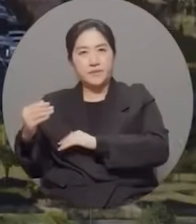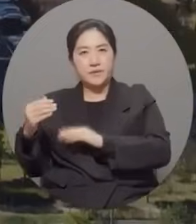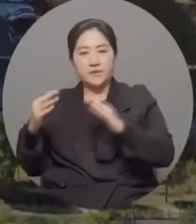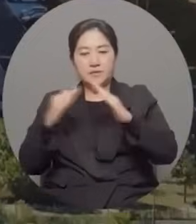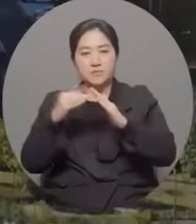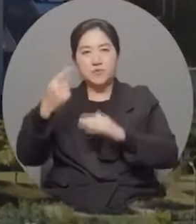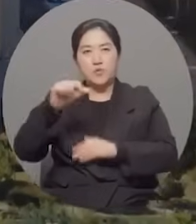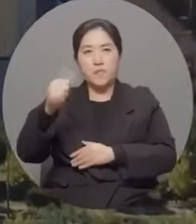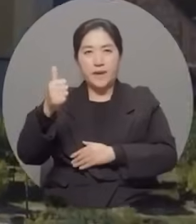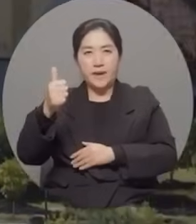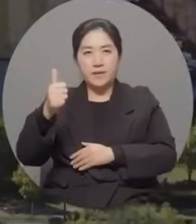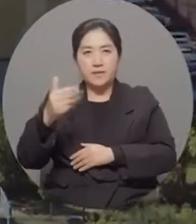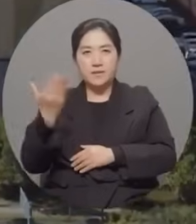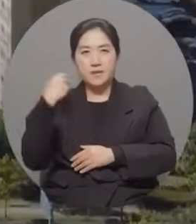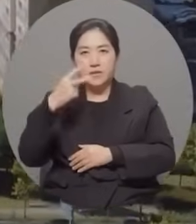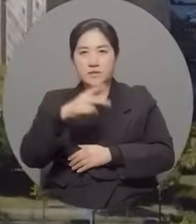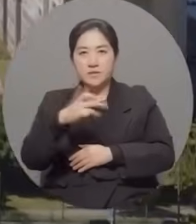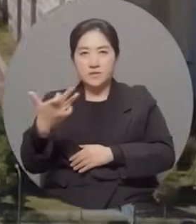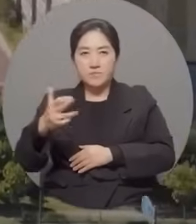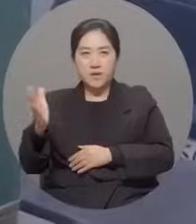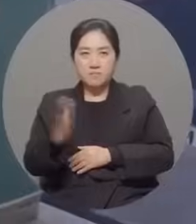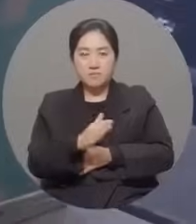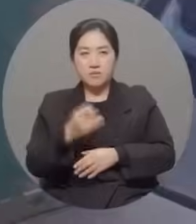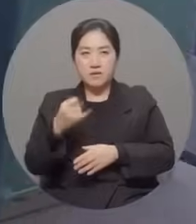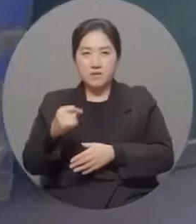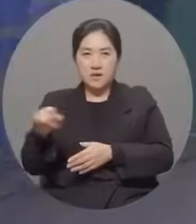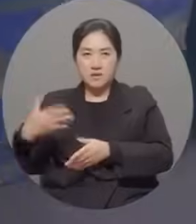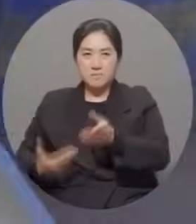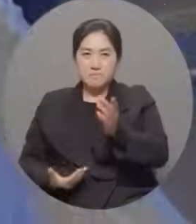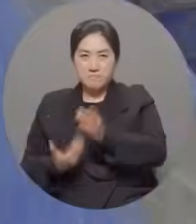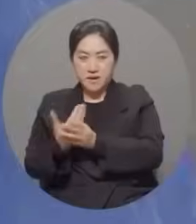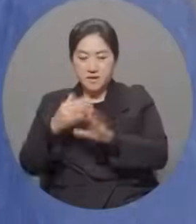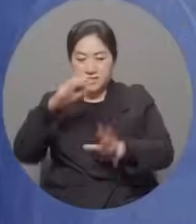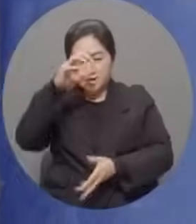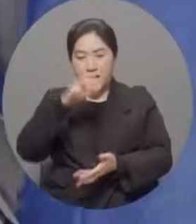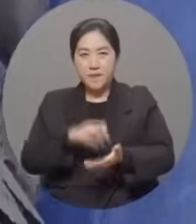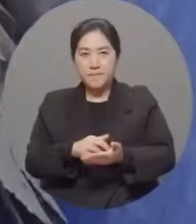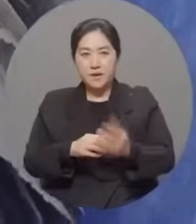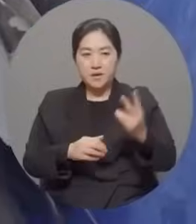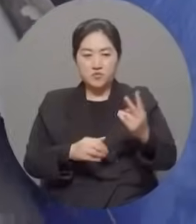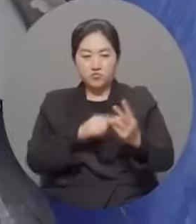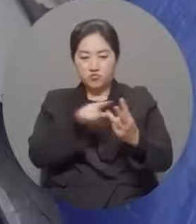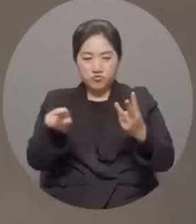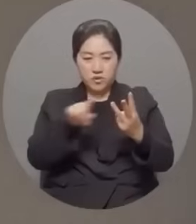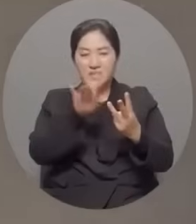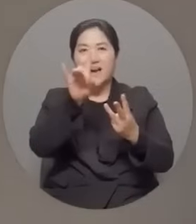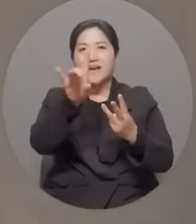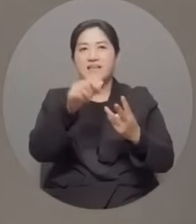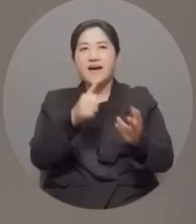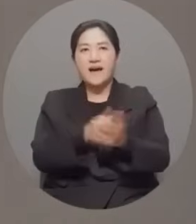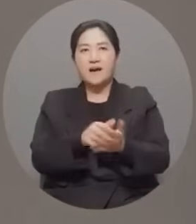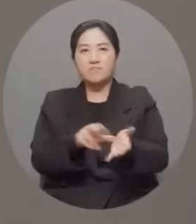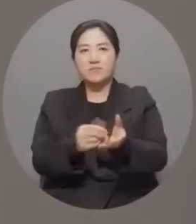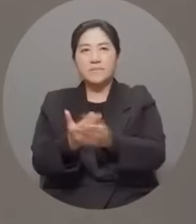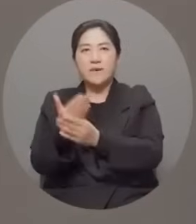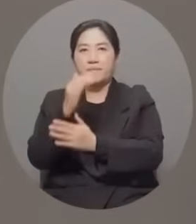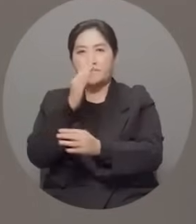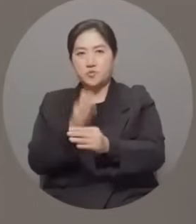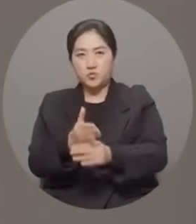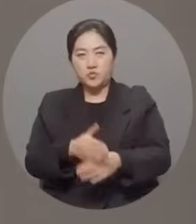세대가 사는데 지난 2018년부터 하자가 이어져 현재는 두세 집 걸러 한 곳꼴로 문제가 발생하고